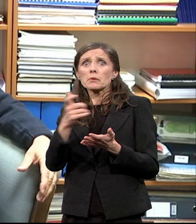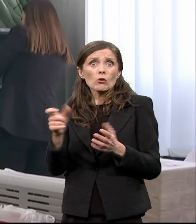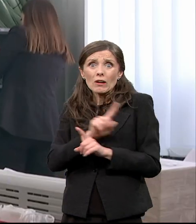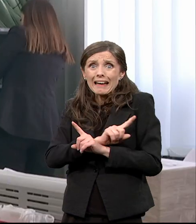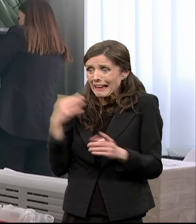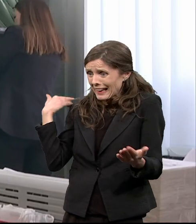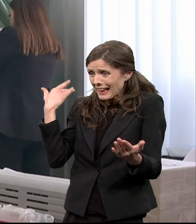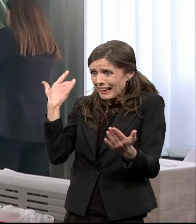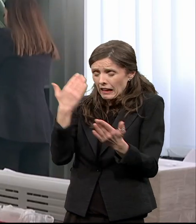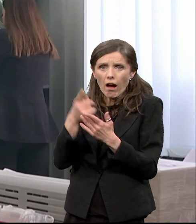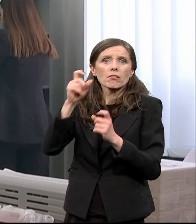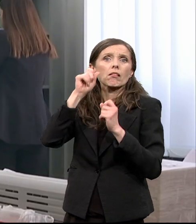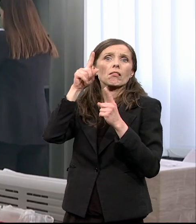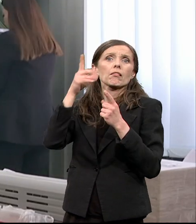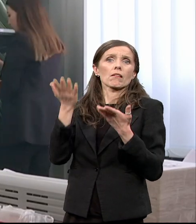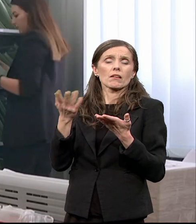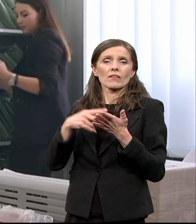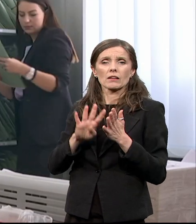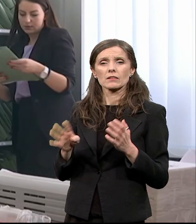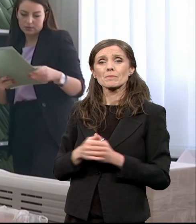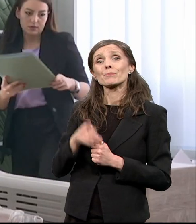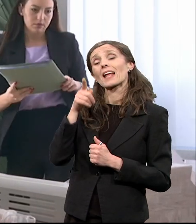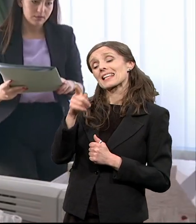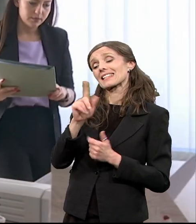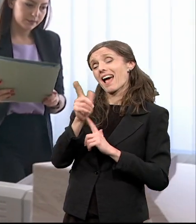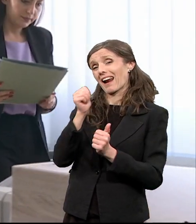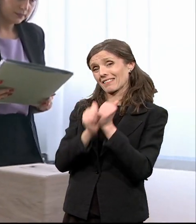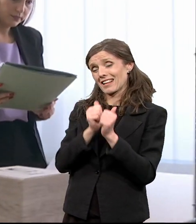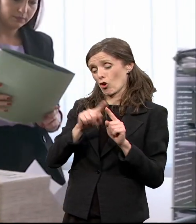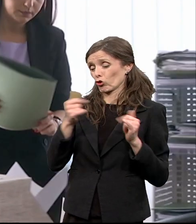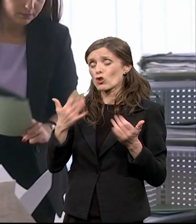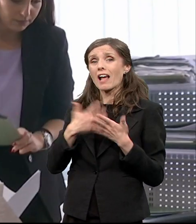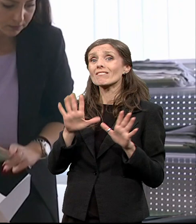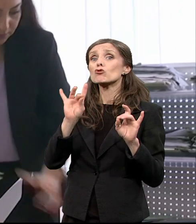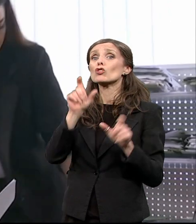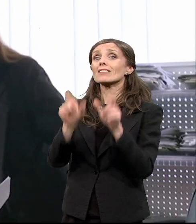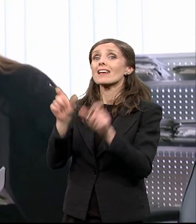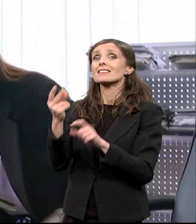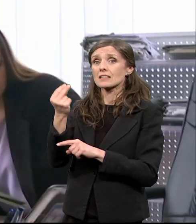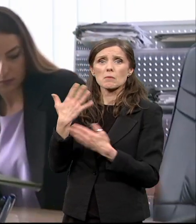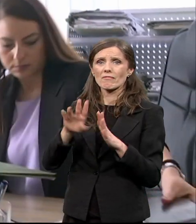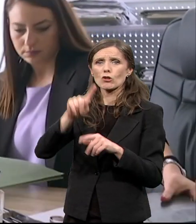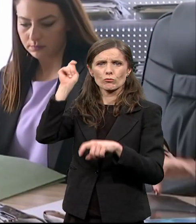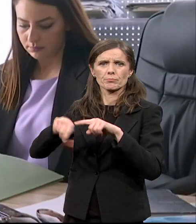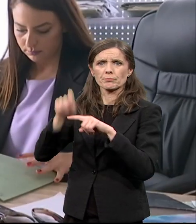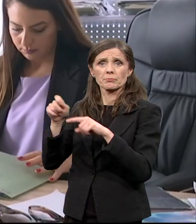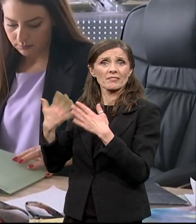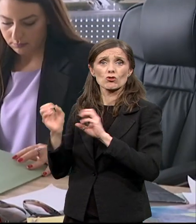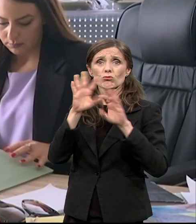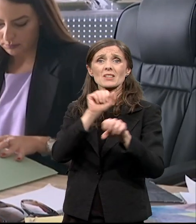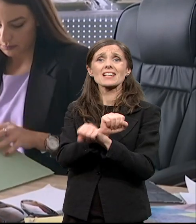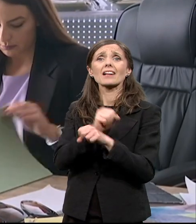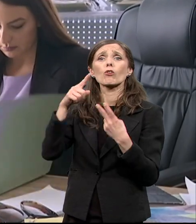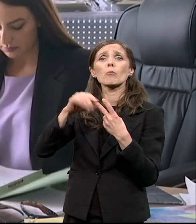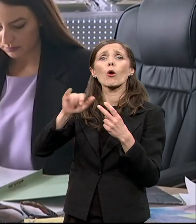ratnog zločinca. Za ratne zločine do sada je osuđeno desetak Srba koji se nalaze u zatvoru u Podujevu. Svako